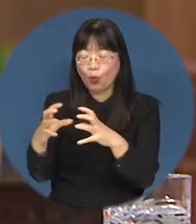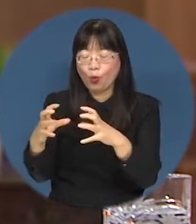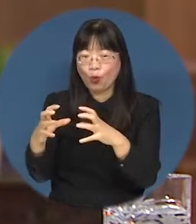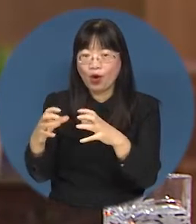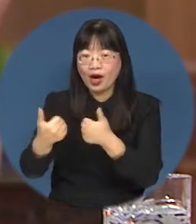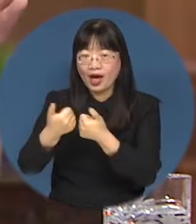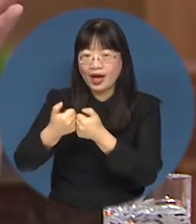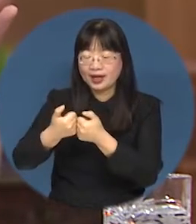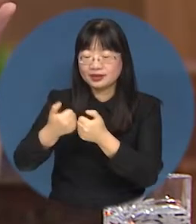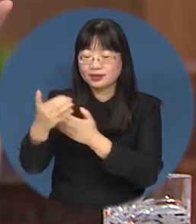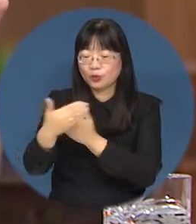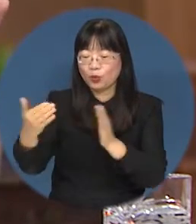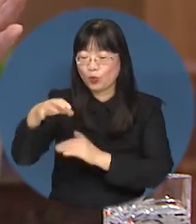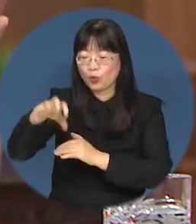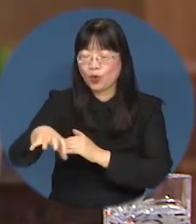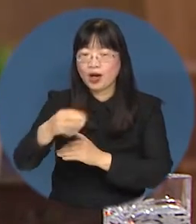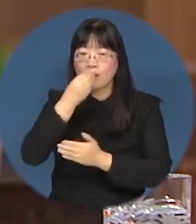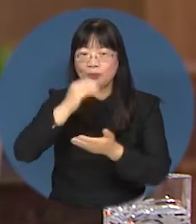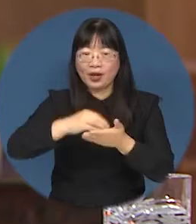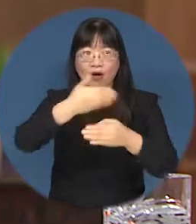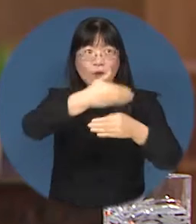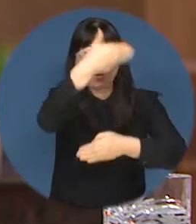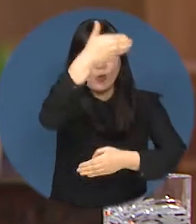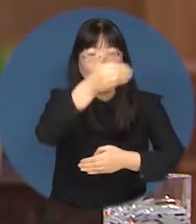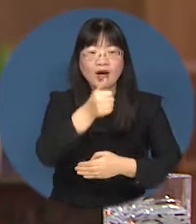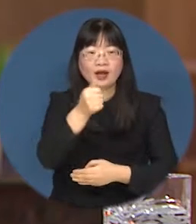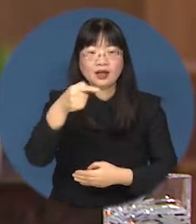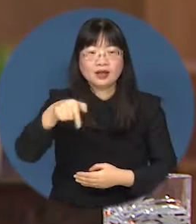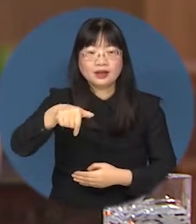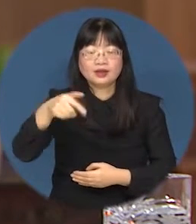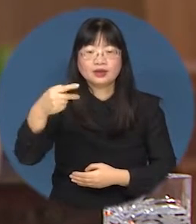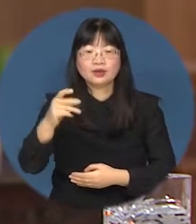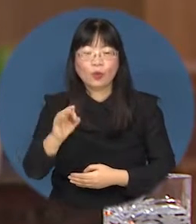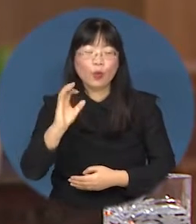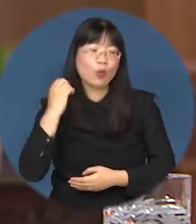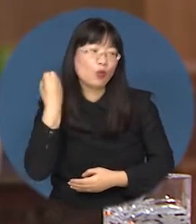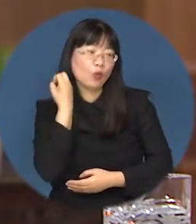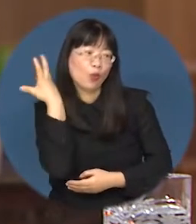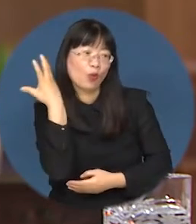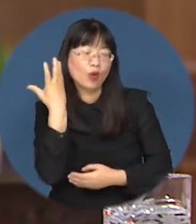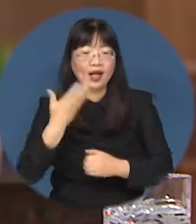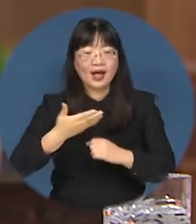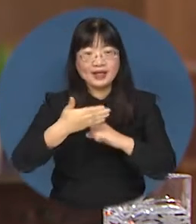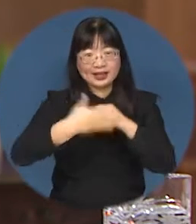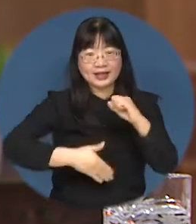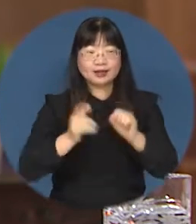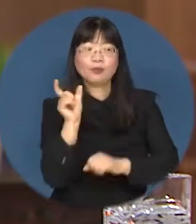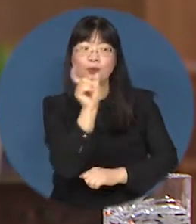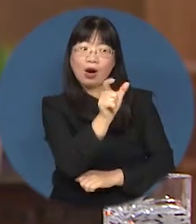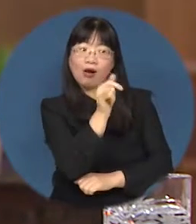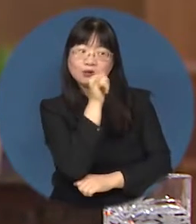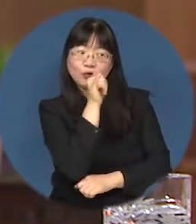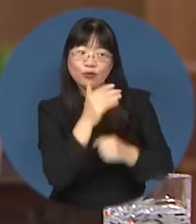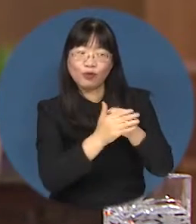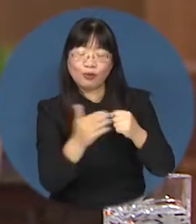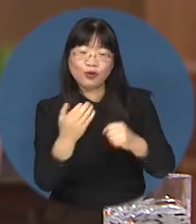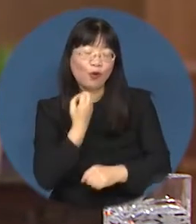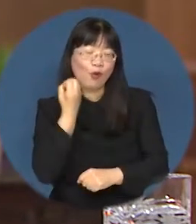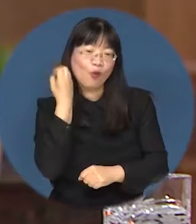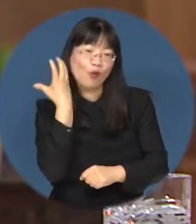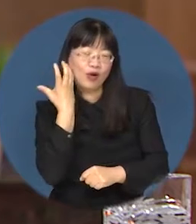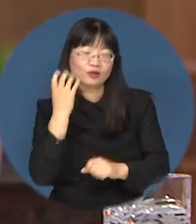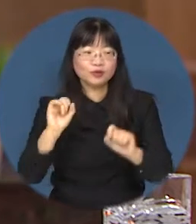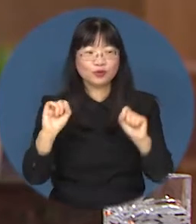벽면에는 커다란 혹등고래 사진이 걸려있죠. 그래서 고래도 덩달아 유명해졌는데 오늘 바로 그